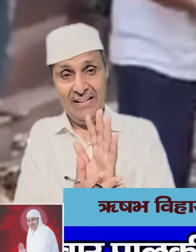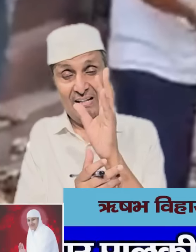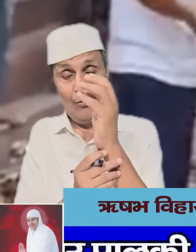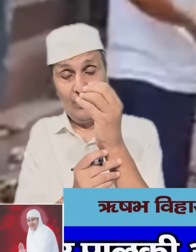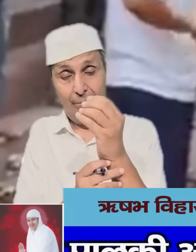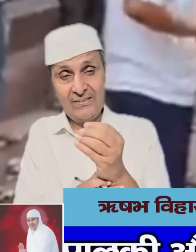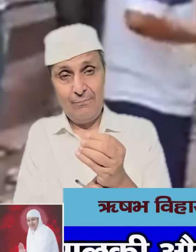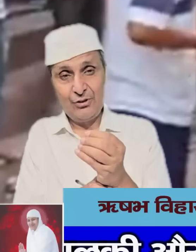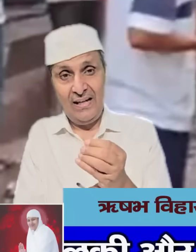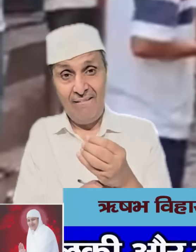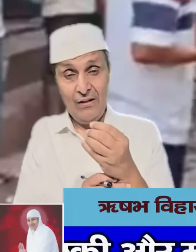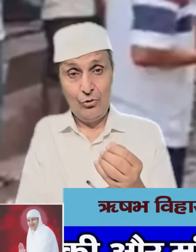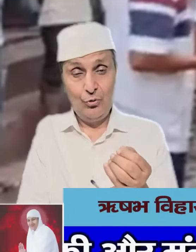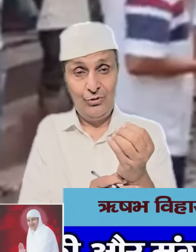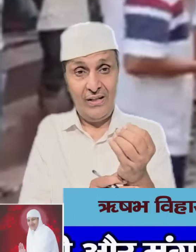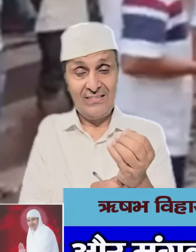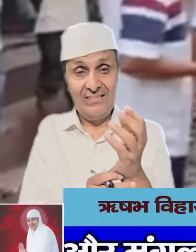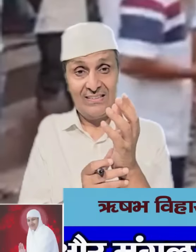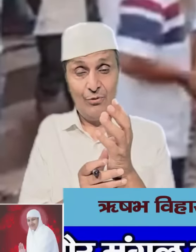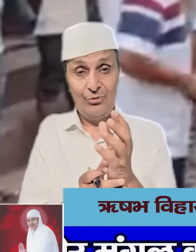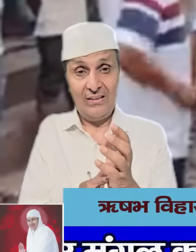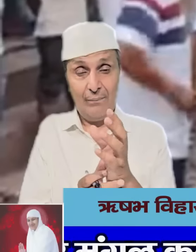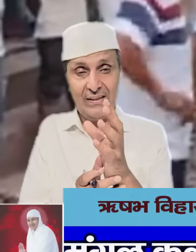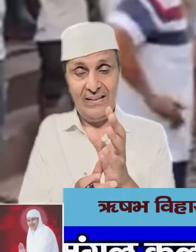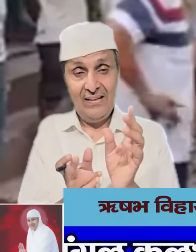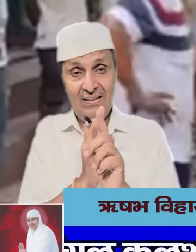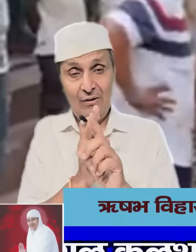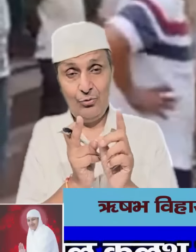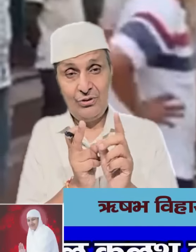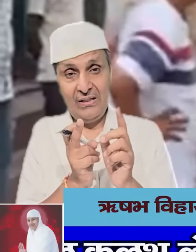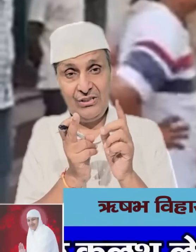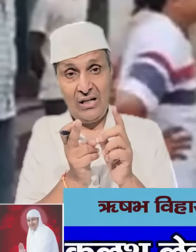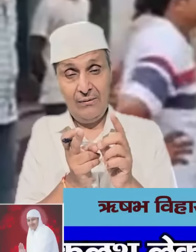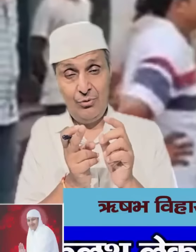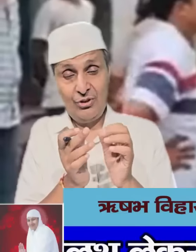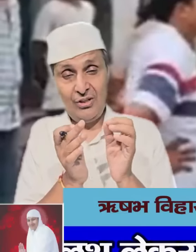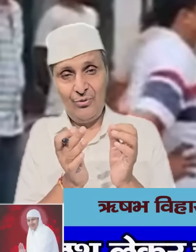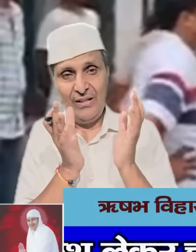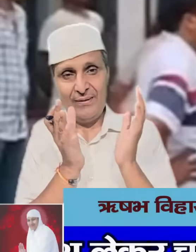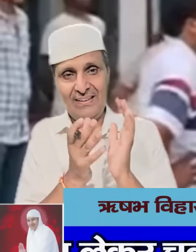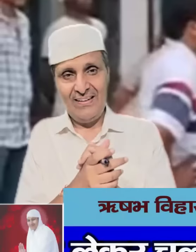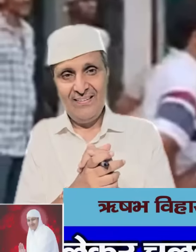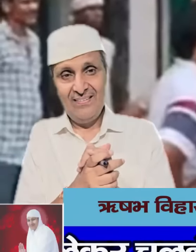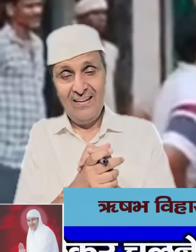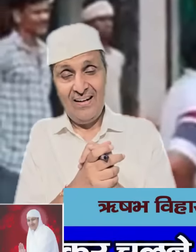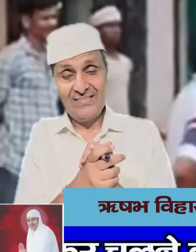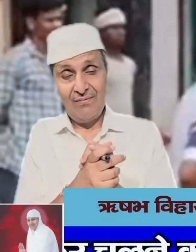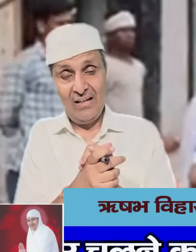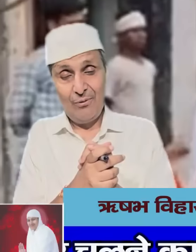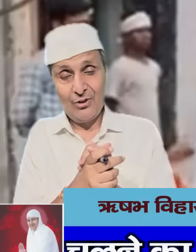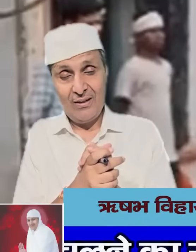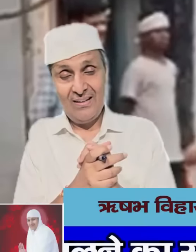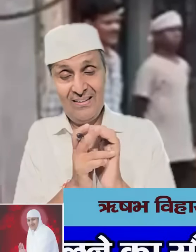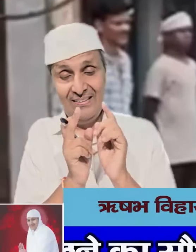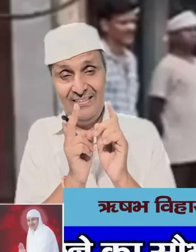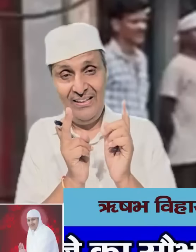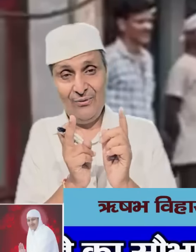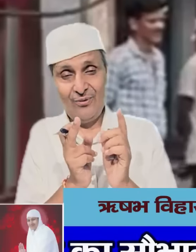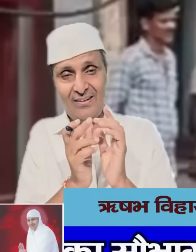संभव नहीं है, उनका बचना मुश्किल है, तो दूसरे रास्ते जहां से वो उतरा था बता दे, लेकिन उसने जानबूझकर क्यों नहीं बताया। आज सवाल बहुत